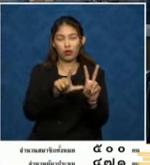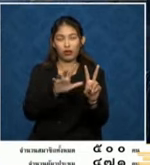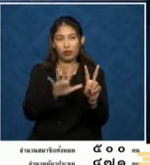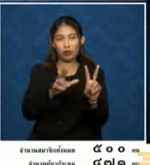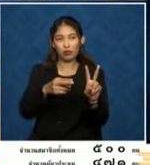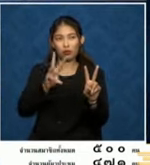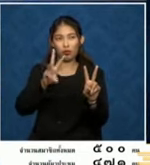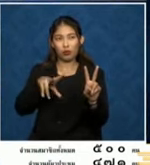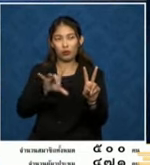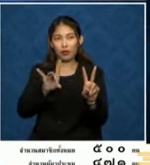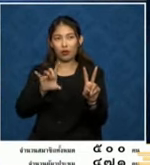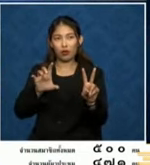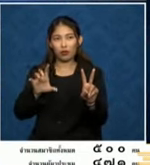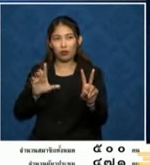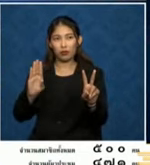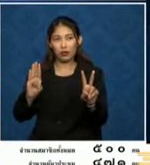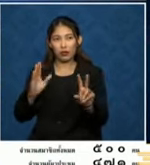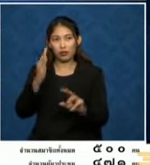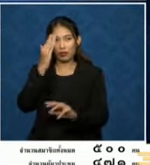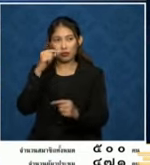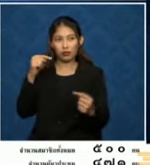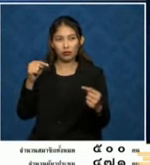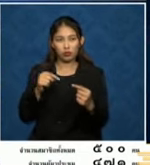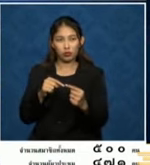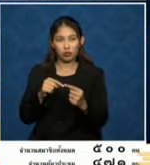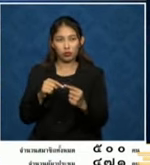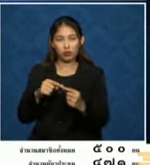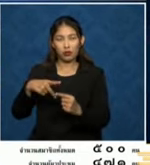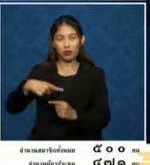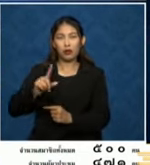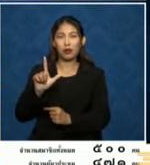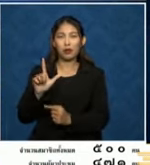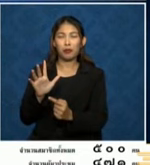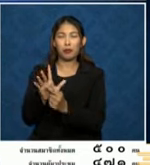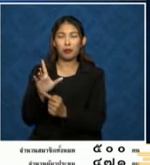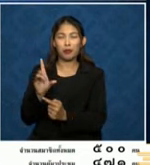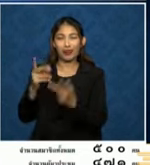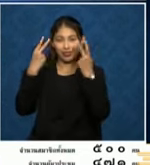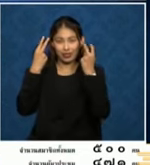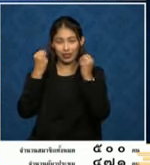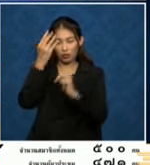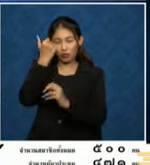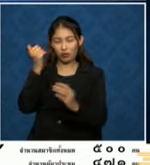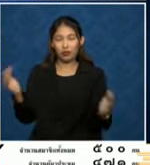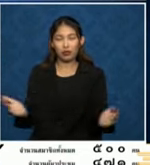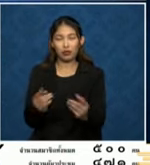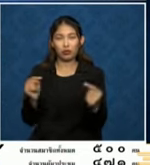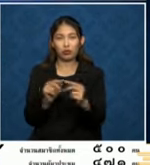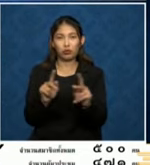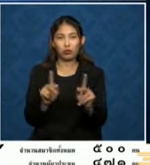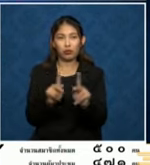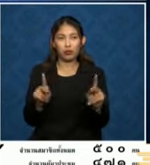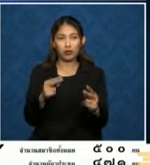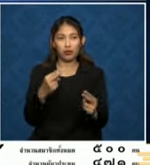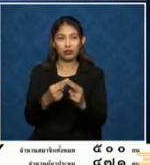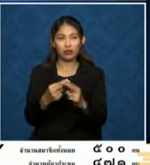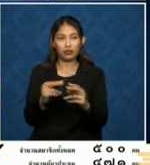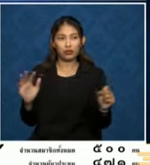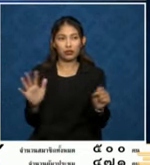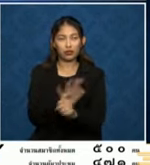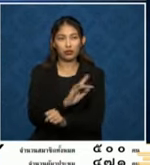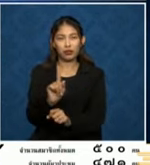2,56,800 บาทครับที่ถูกตั้งโดยสำนักงานปลัดสำนักนายกรัฐมนตรีเพื่อสนับสนุนการดำเนินงานของคณะกรรมการที่มีชื่อเต็มครับ